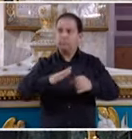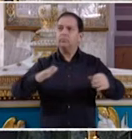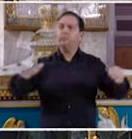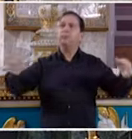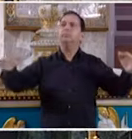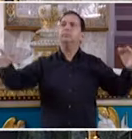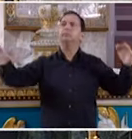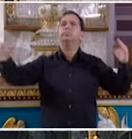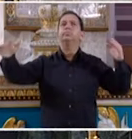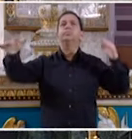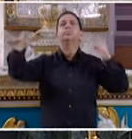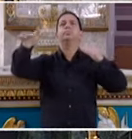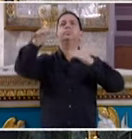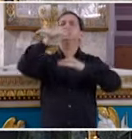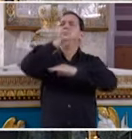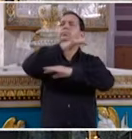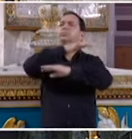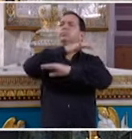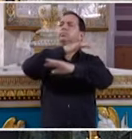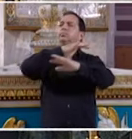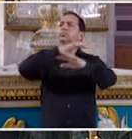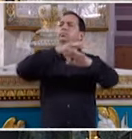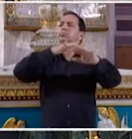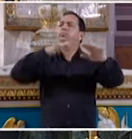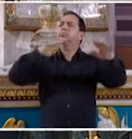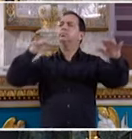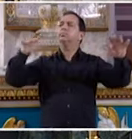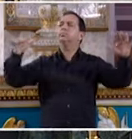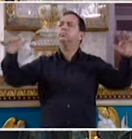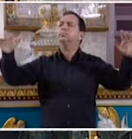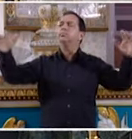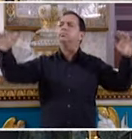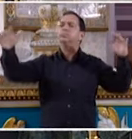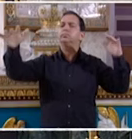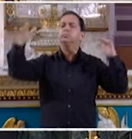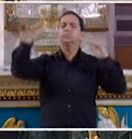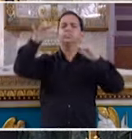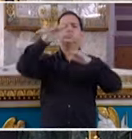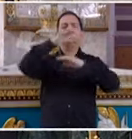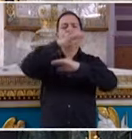Yeah.